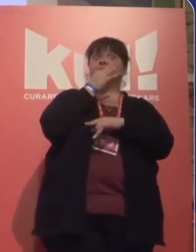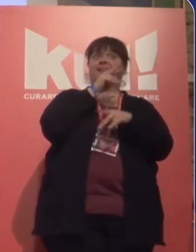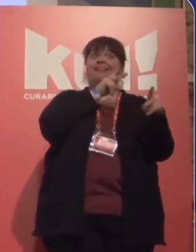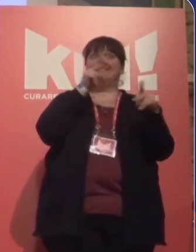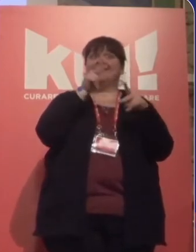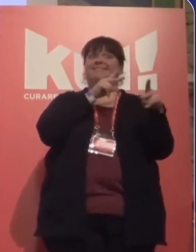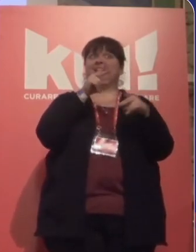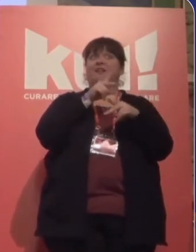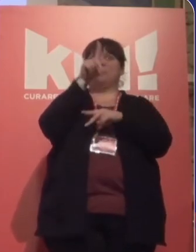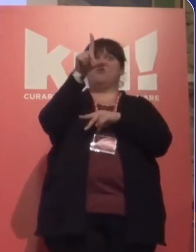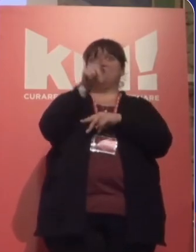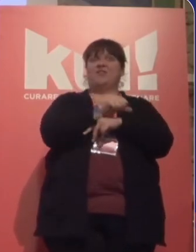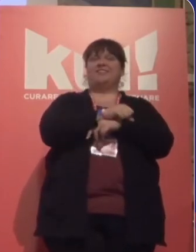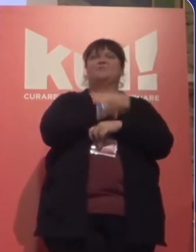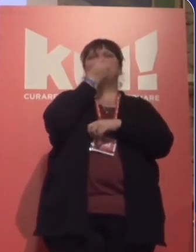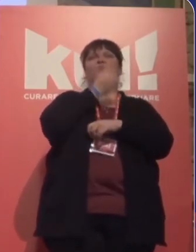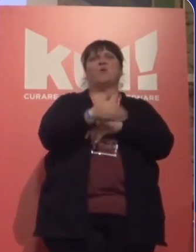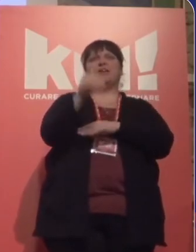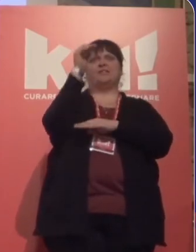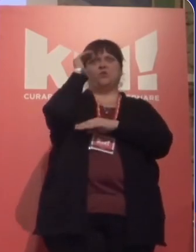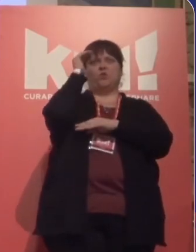vi auguriamo buon ascolto